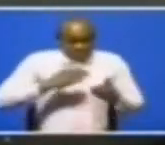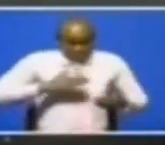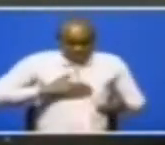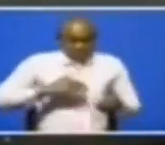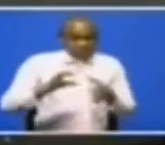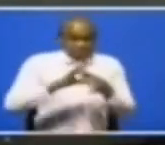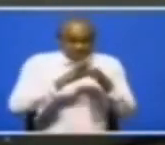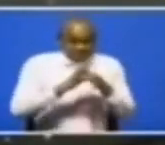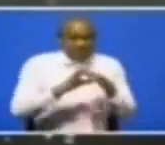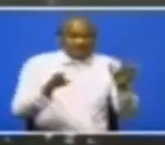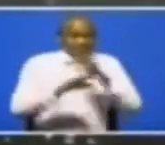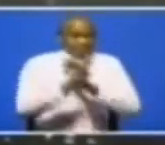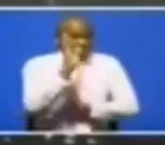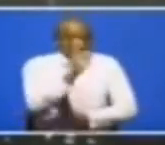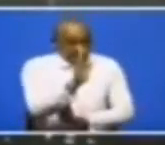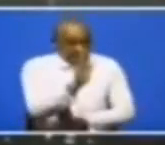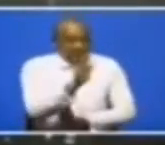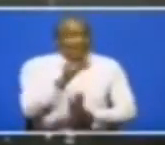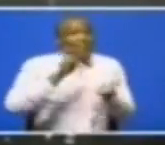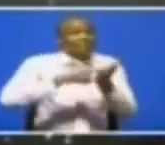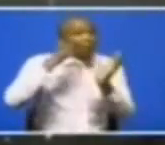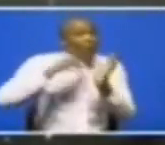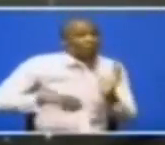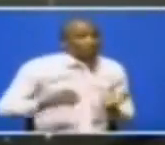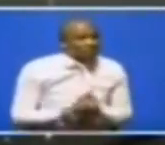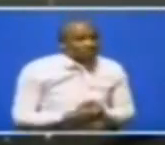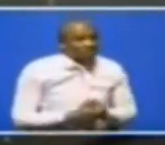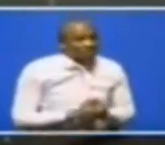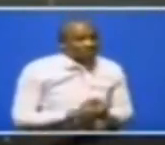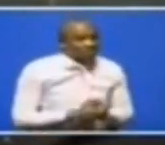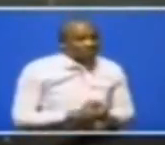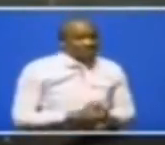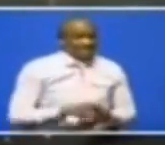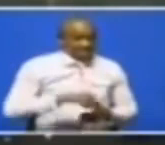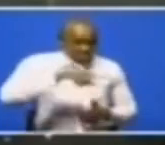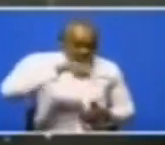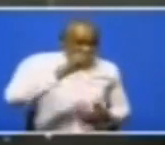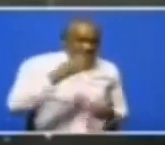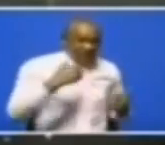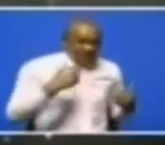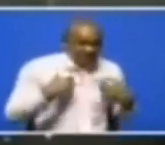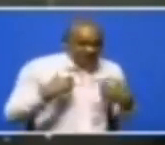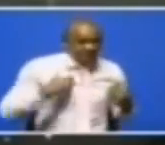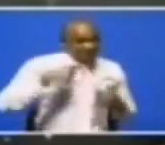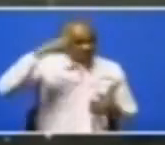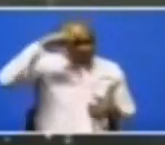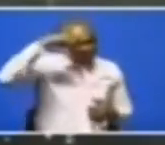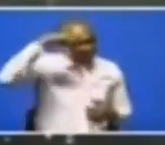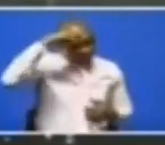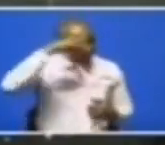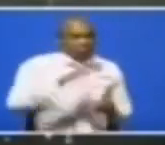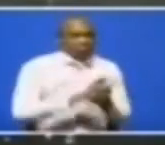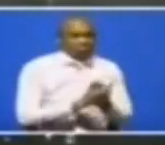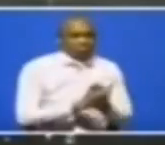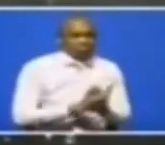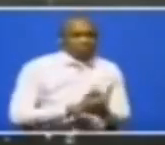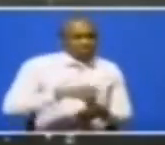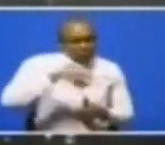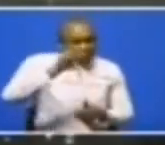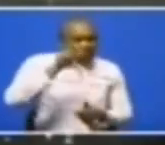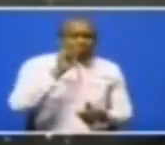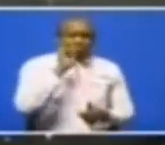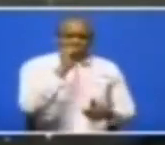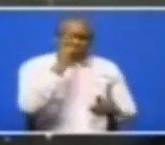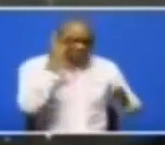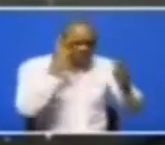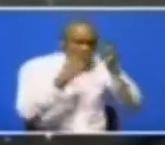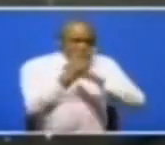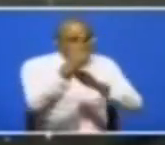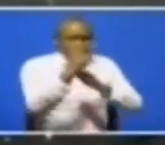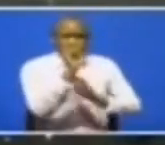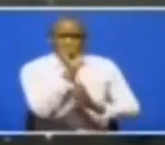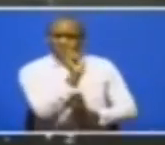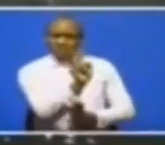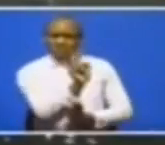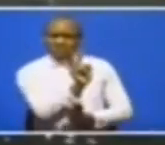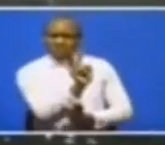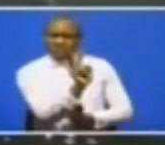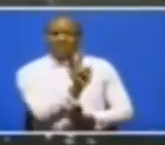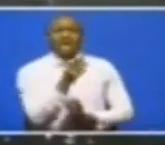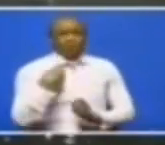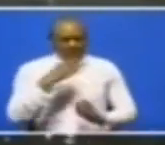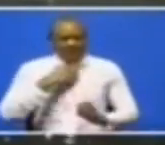mimi kama makamu wake, ina maana kwamba ana ile hekima na kuona mbali kuwa